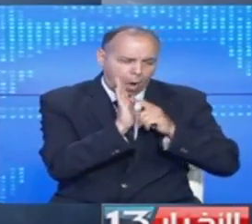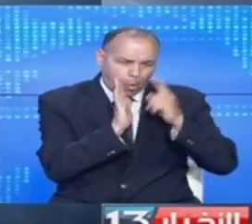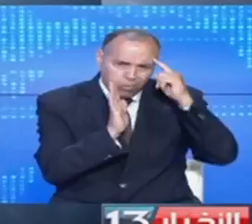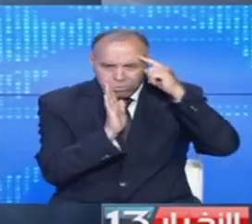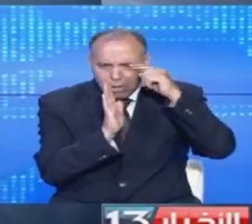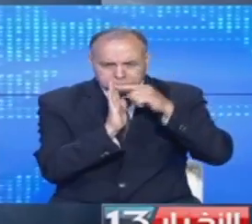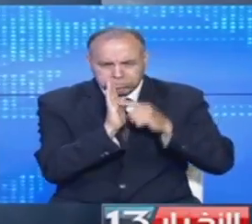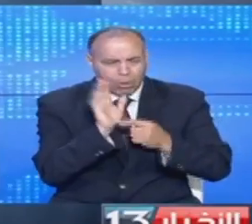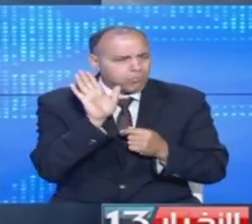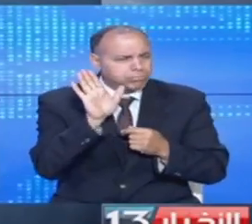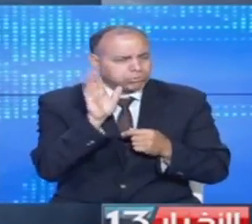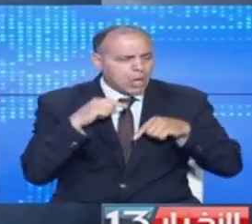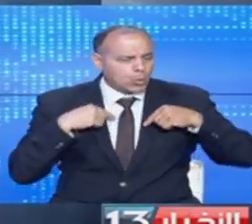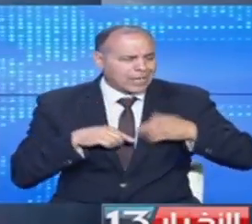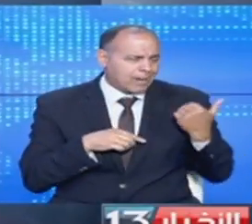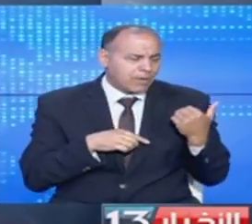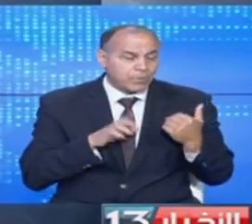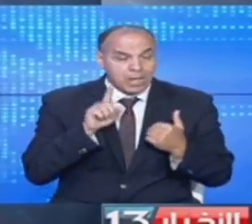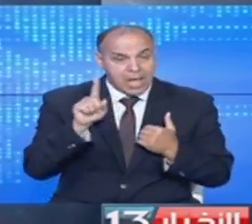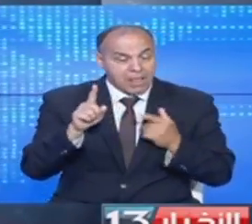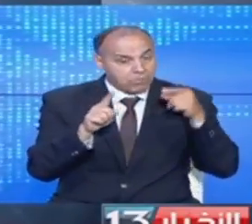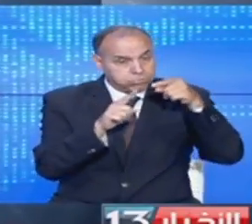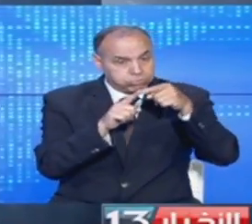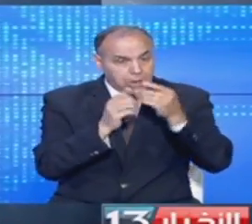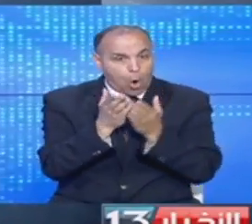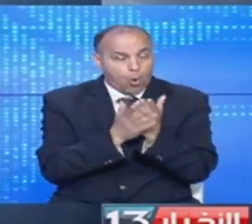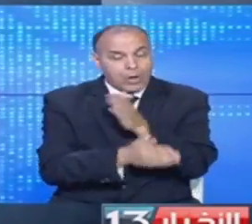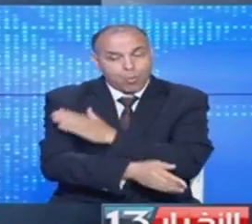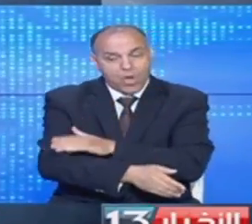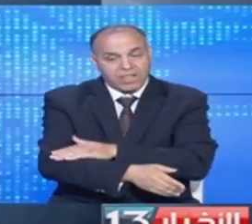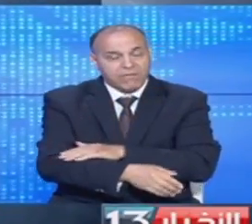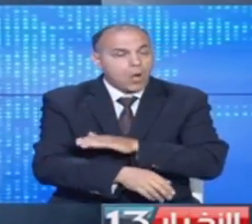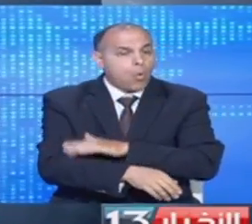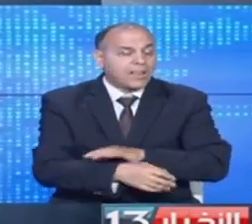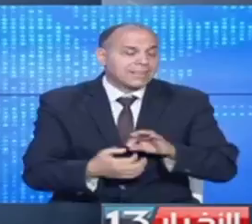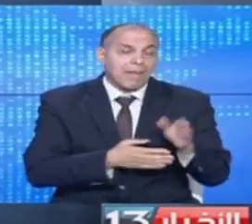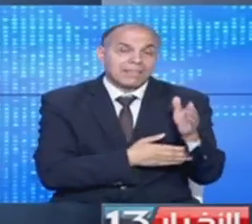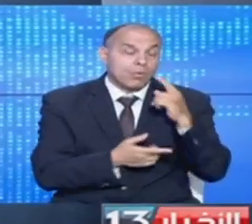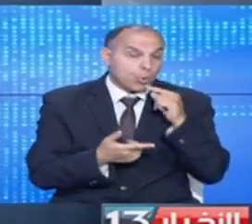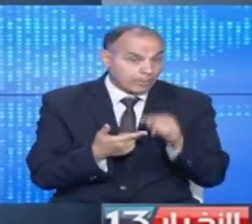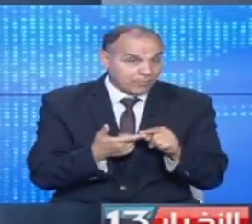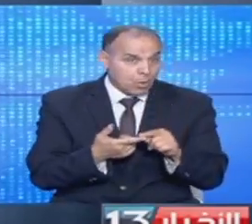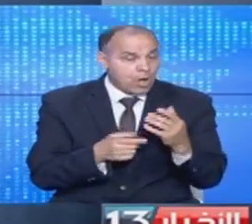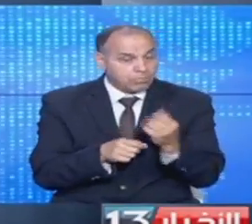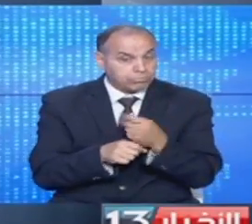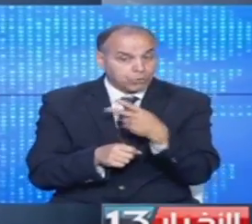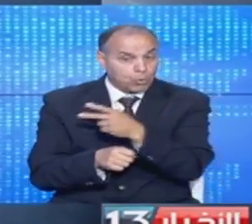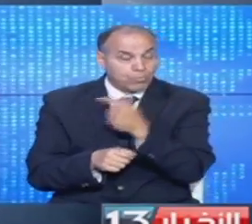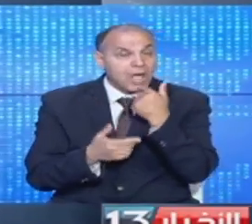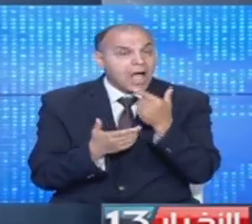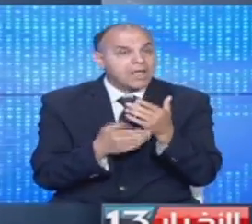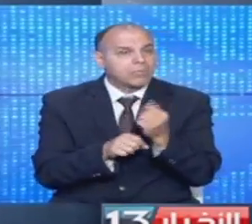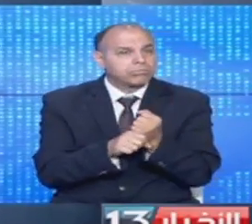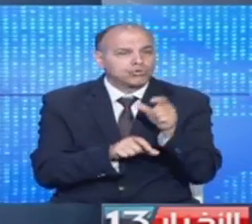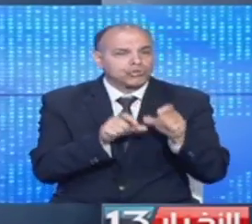والأوامر والمناشير التي أصدرتها والتي تستهدف حقوق الموظفين والأعوان العموميين ومكاسبهم وحتى حق